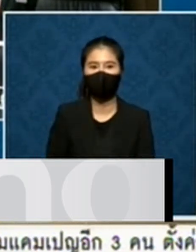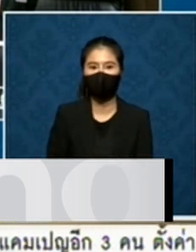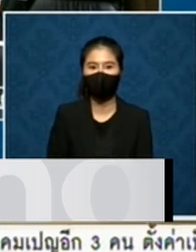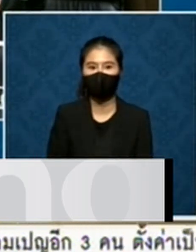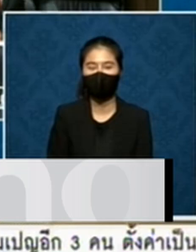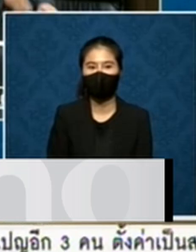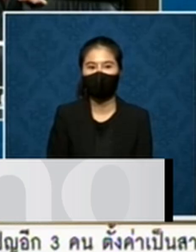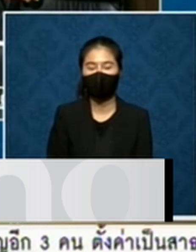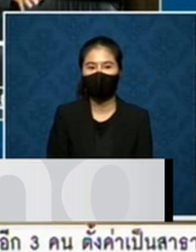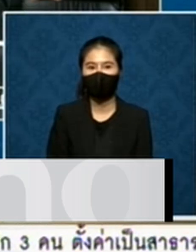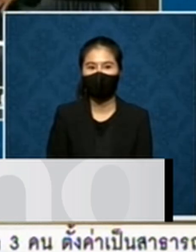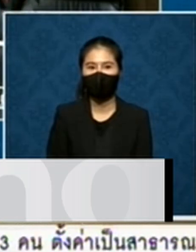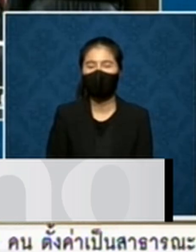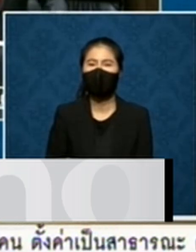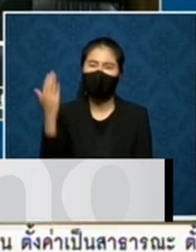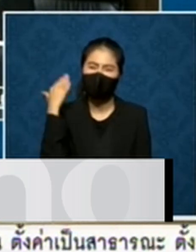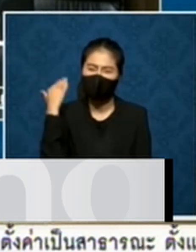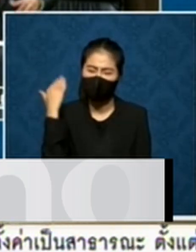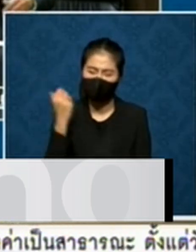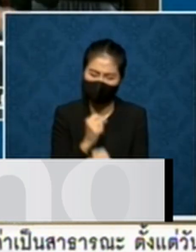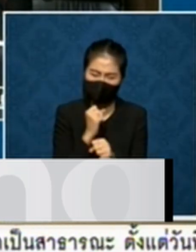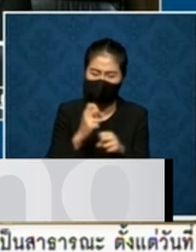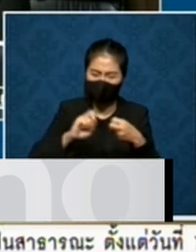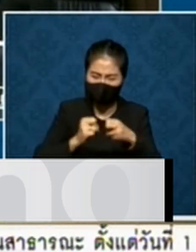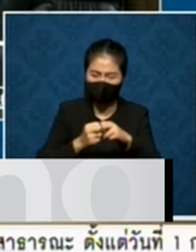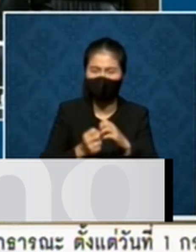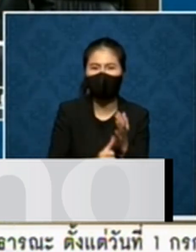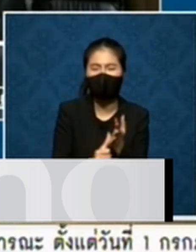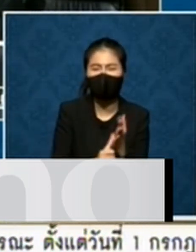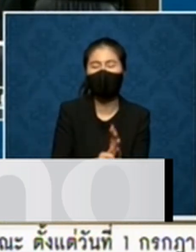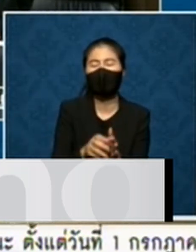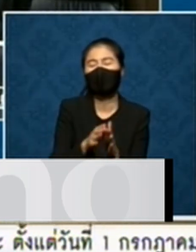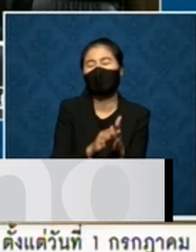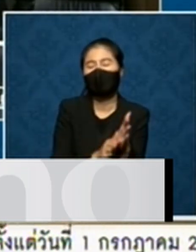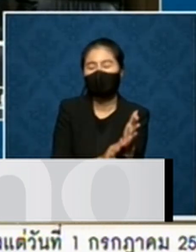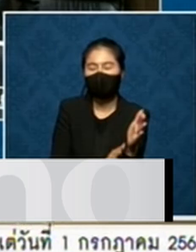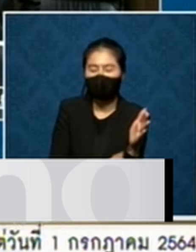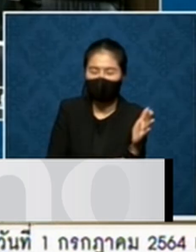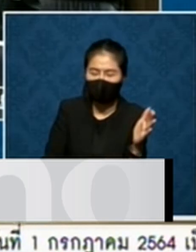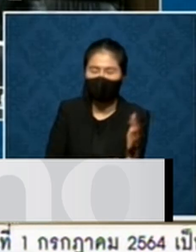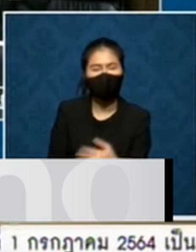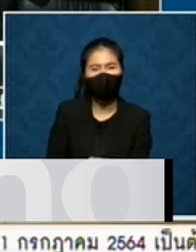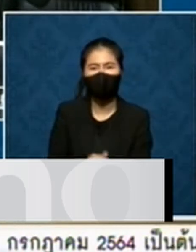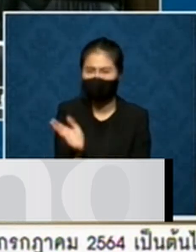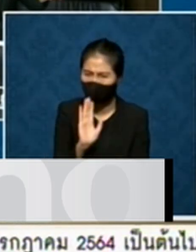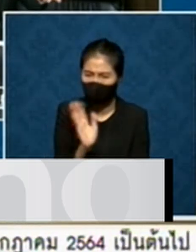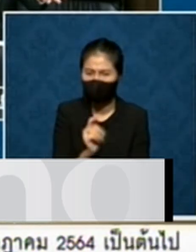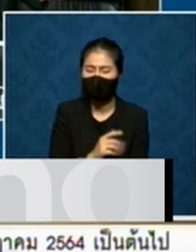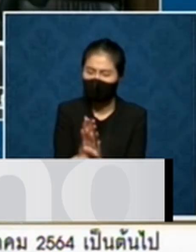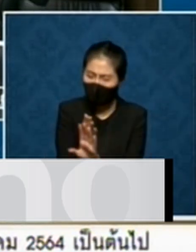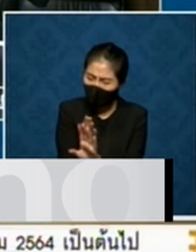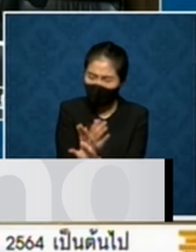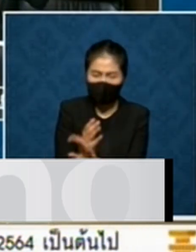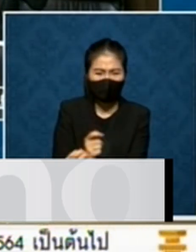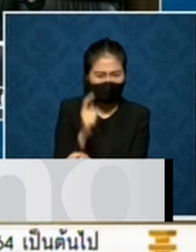งที่ผ่านมาเนี่ยตามทีละ9ทีละ9เหตุการณ์เกิดแล้ว9ตามคุณคิดล่วงหน้าหรือเปล่าว่าอีก6เดือนเนี่ย